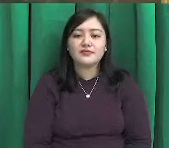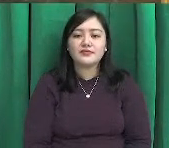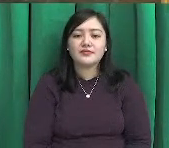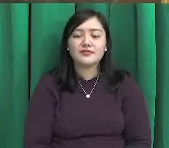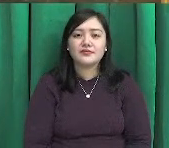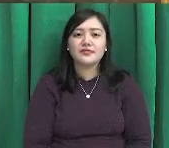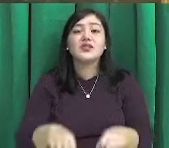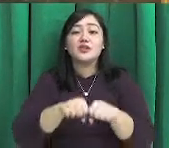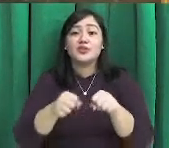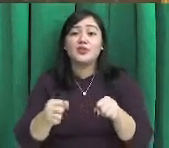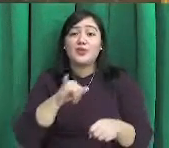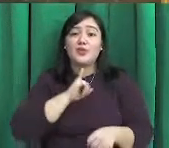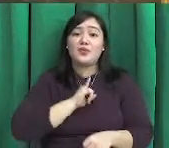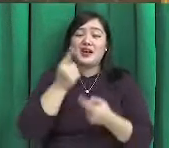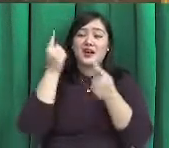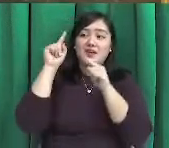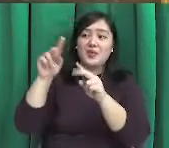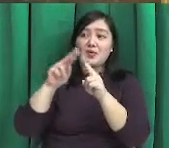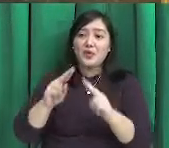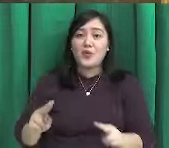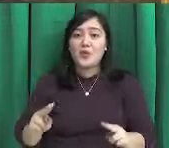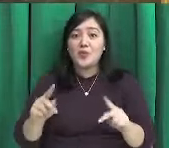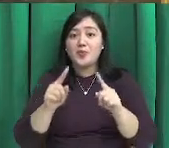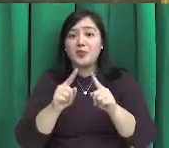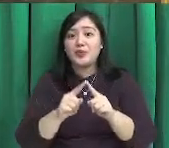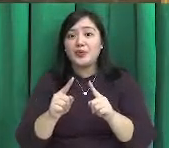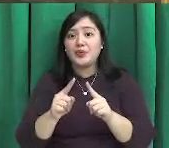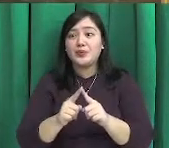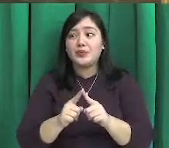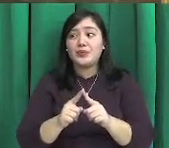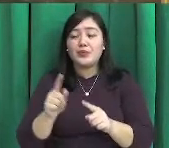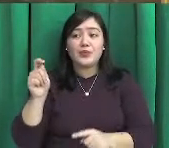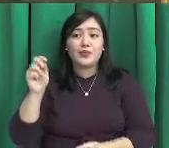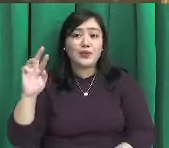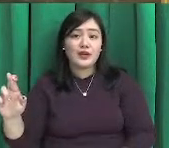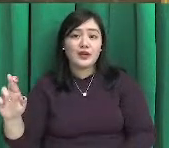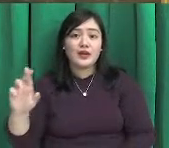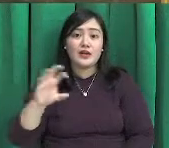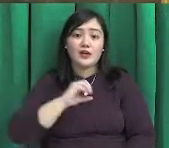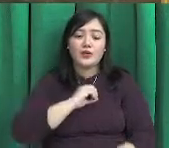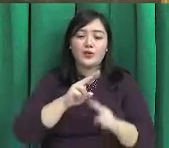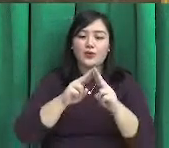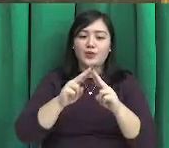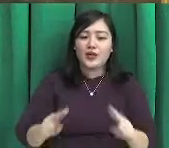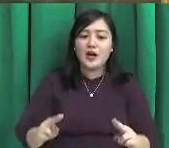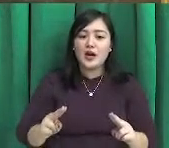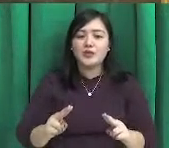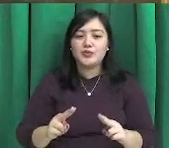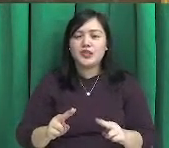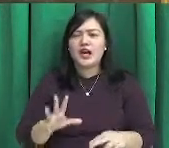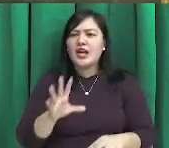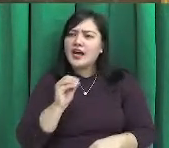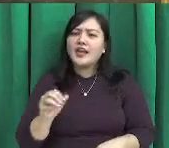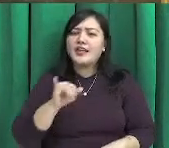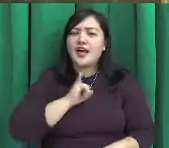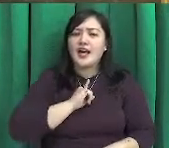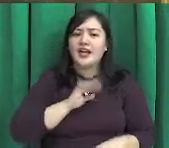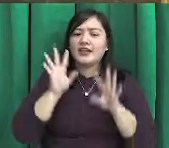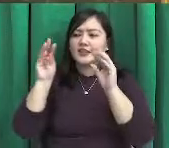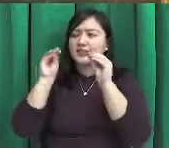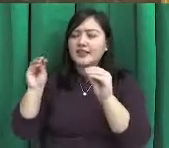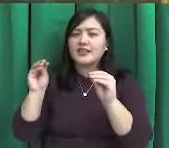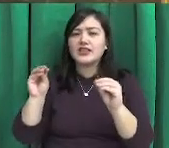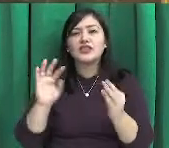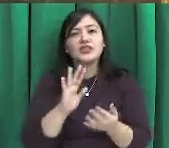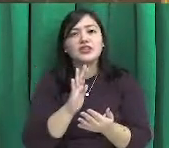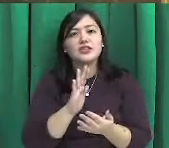sa bahay na madalas, nung bahay nila na madalas. Dahil sinasabihan ko siya na, umuwi ka kasi dapat umuwi